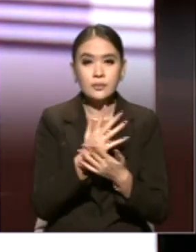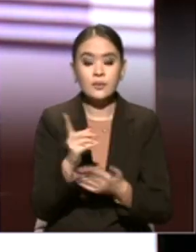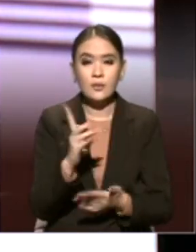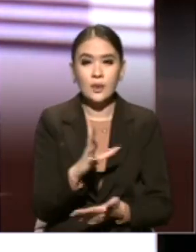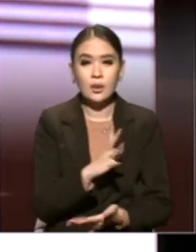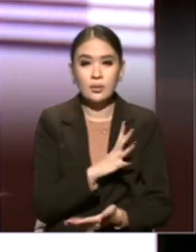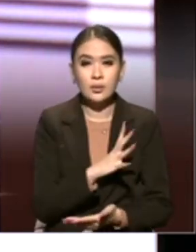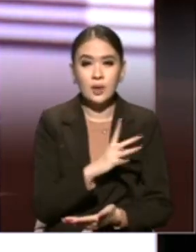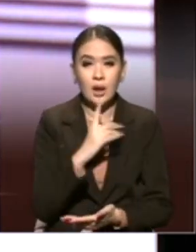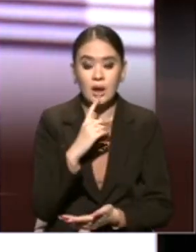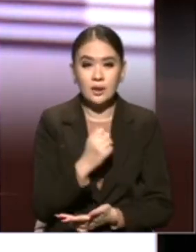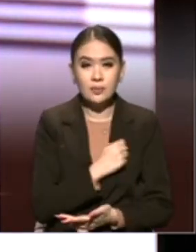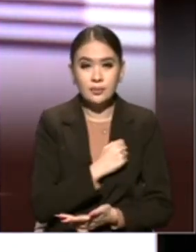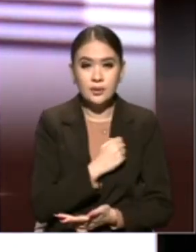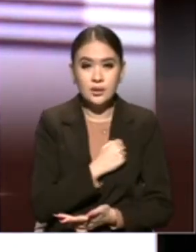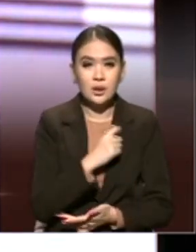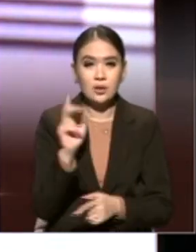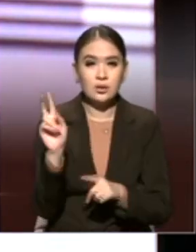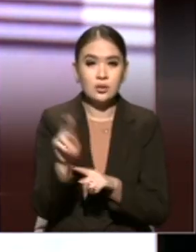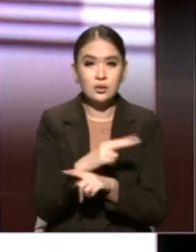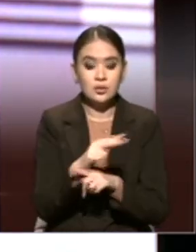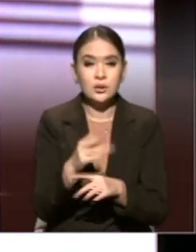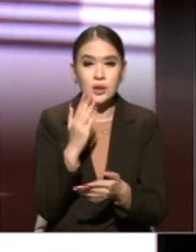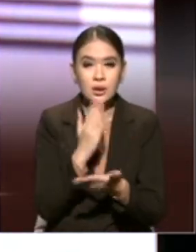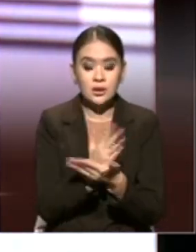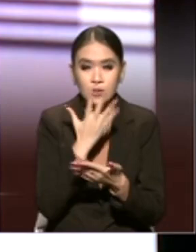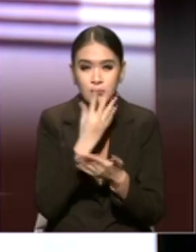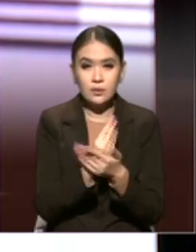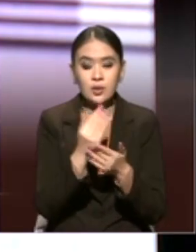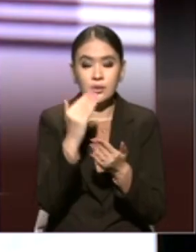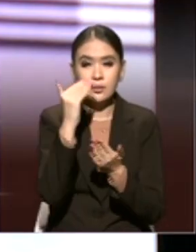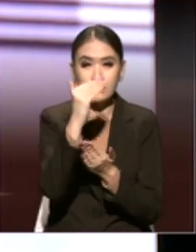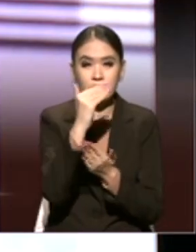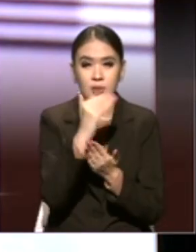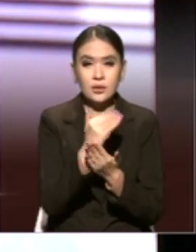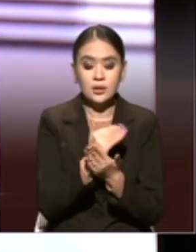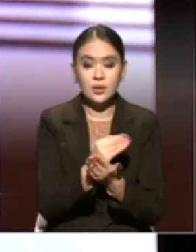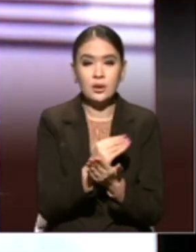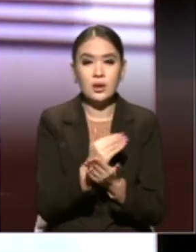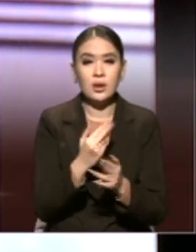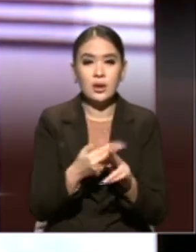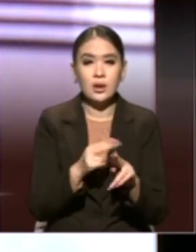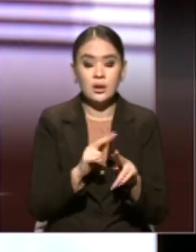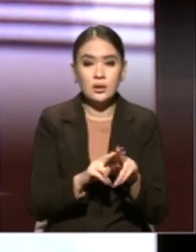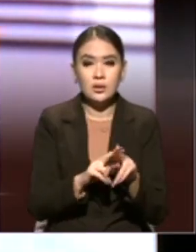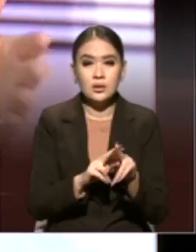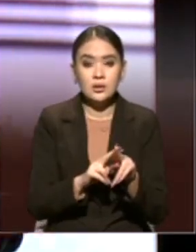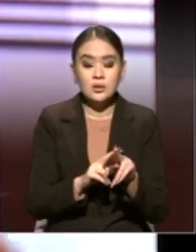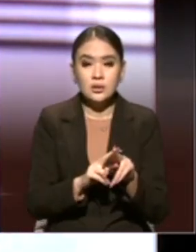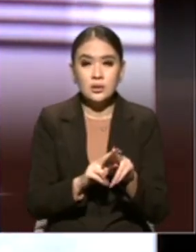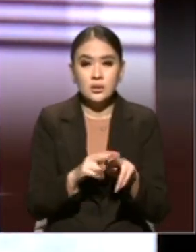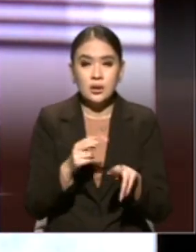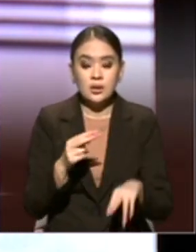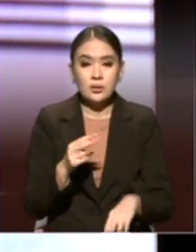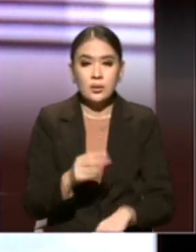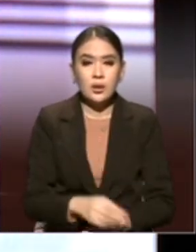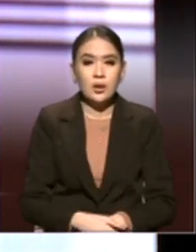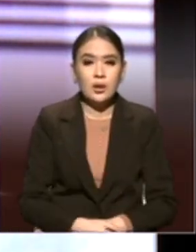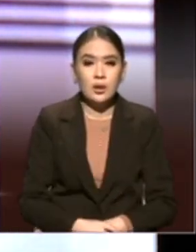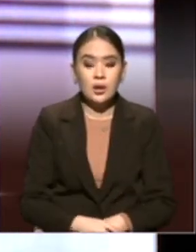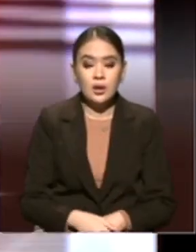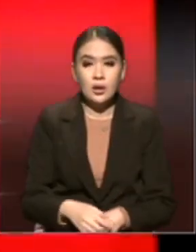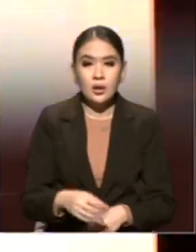күштерінде тәрбие жұмысы жүйесі бар өзінің. Ол аспаннан түскен емес, оның өзінің жүйесі, ғылыми зер деген. Сондықтан